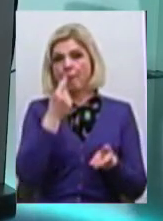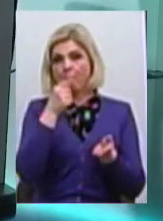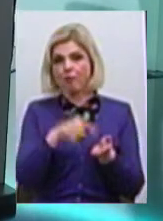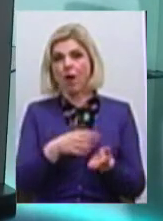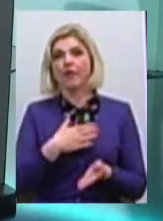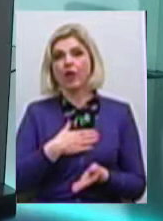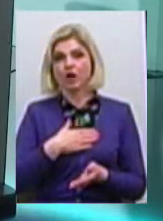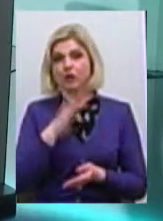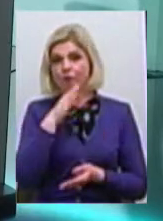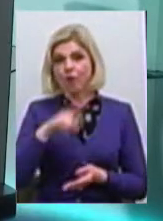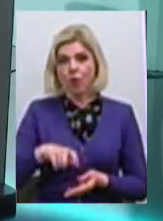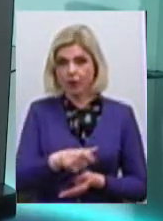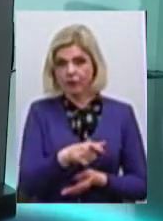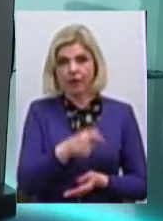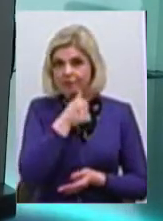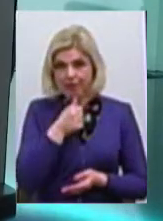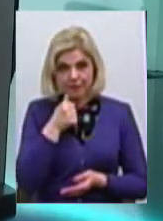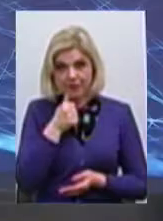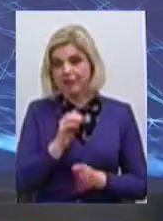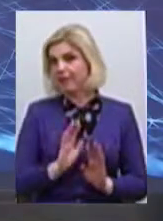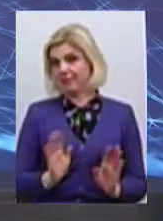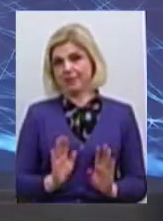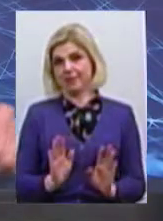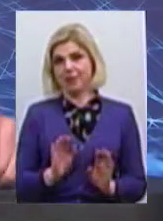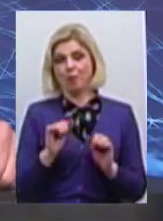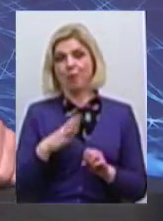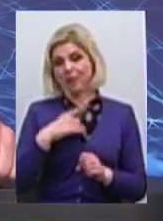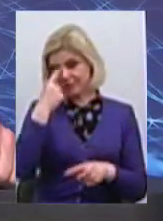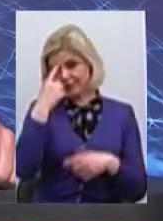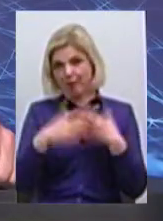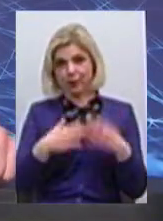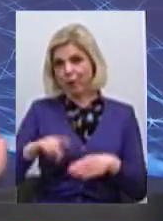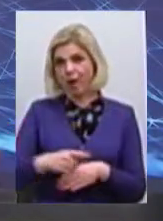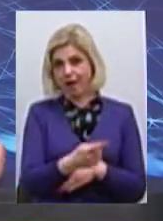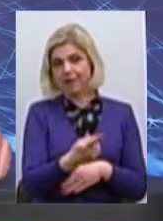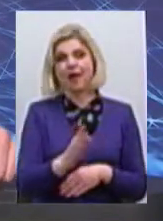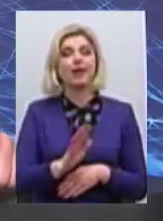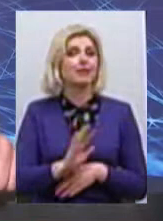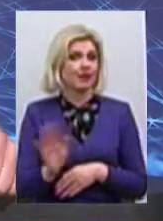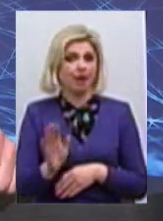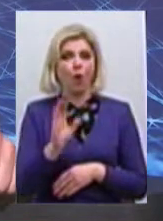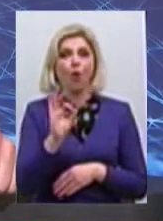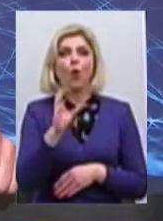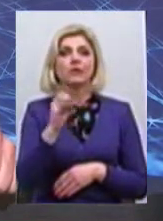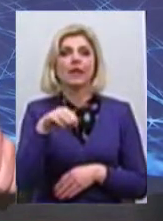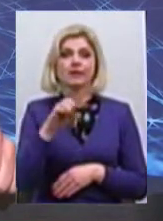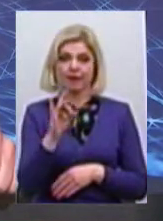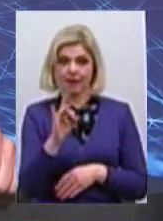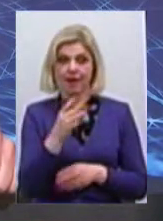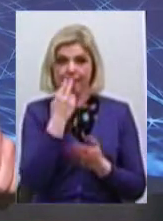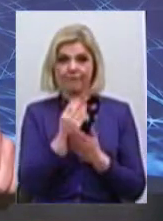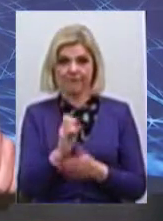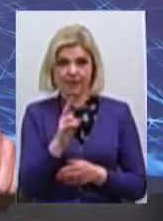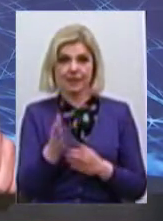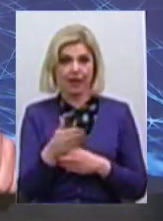вод, це залишається таємницею? Ні, можливо, заблукала? Осетрові види риб, вони хоча